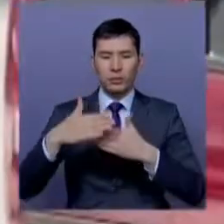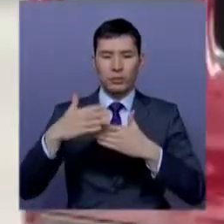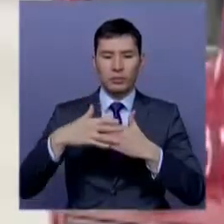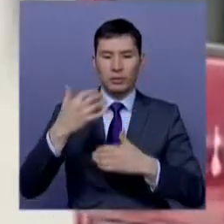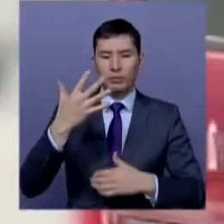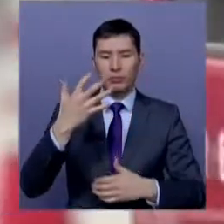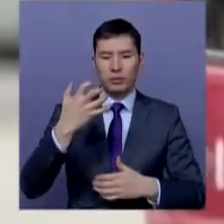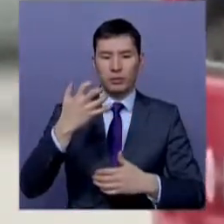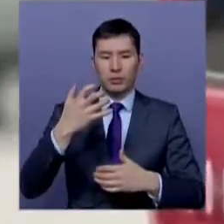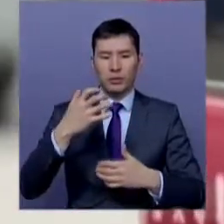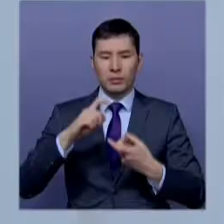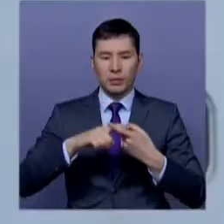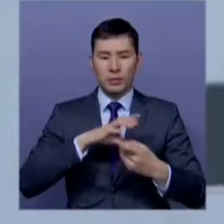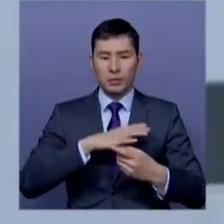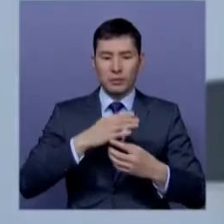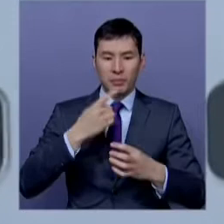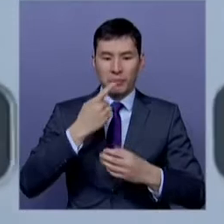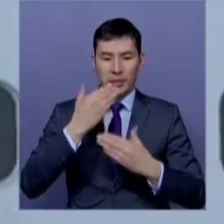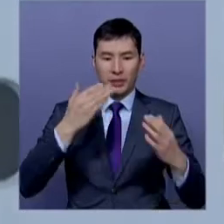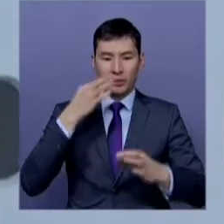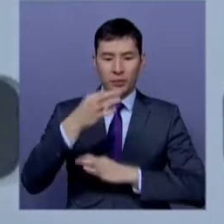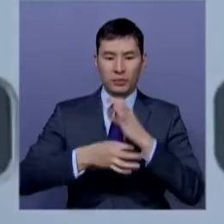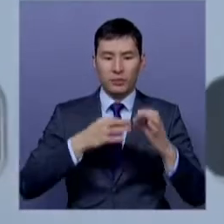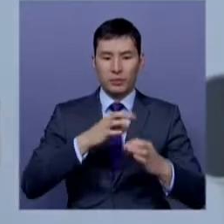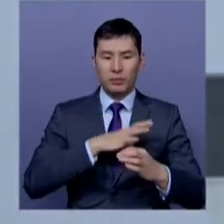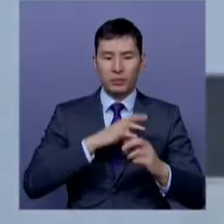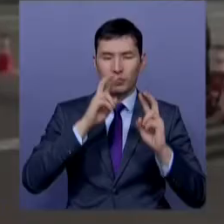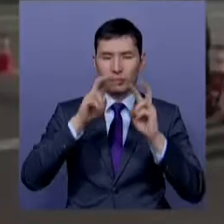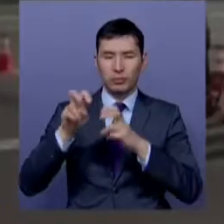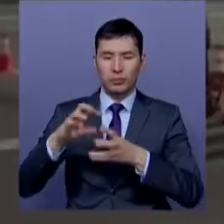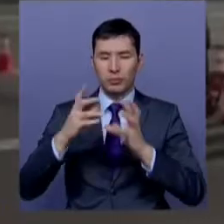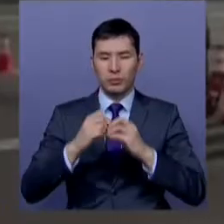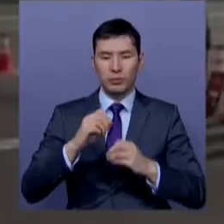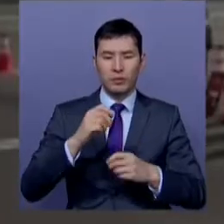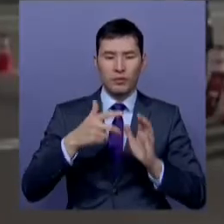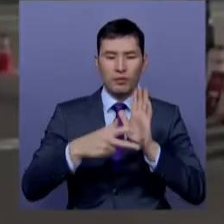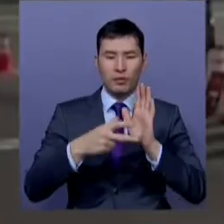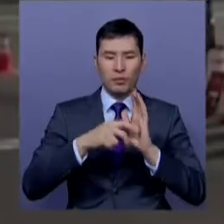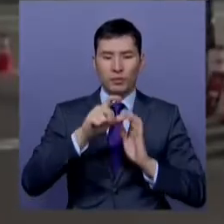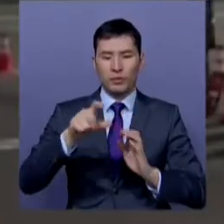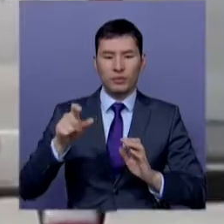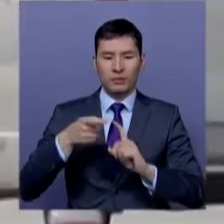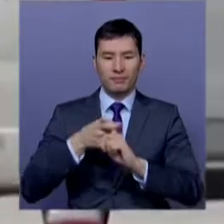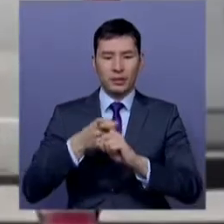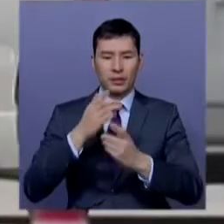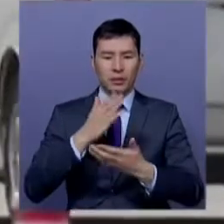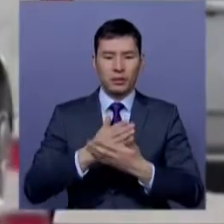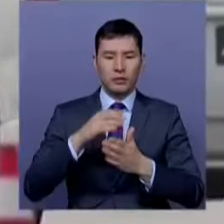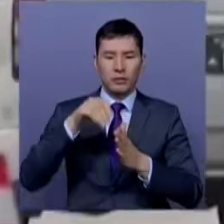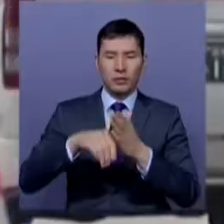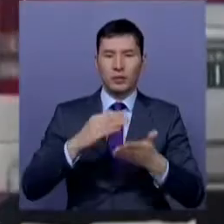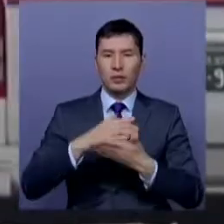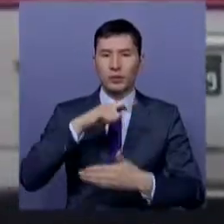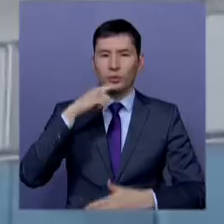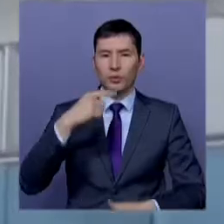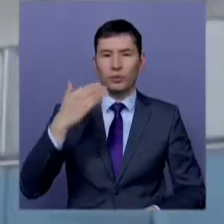адамды анықталыпты. Мәселен, соңғы тәулікте ғана коронавирусқа лайнердегі 98 адам шалдығып үлгерген. Олардың қатарында Ресей Федерациясының азаматшасы да бар. Қазір оны жапондық ақ халаттылар